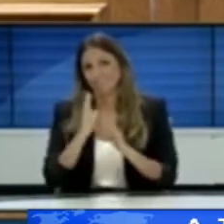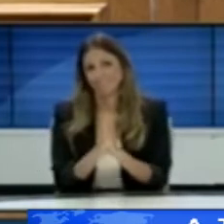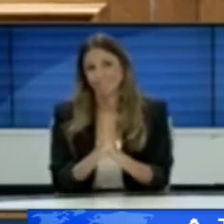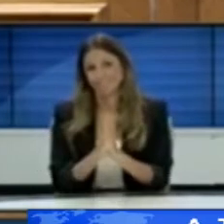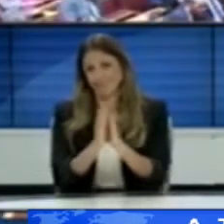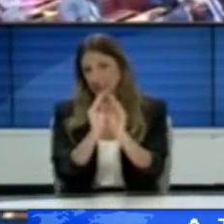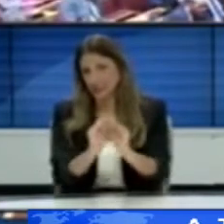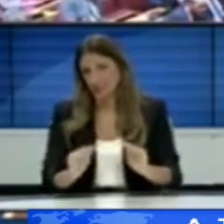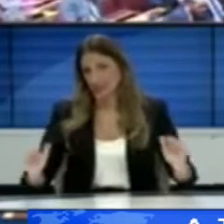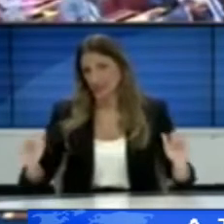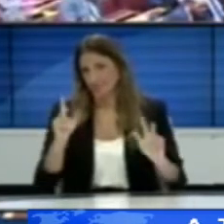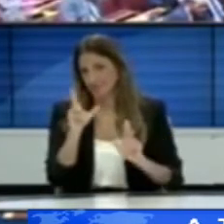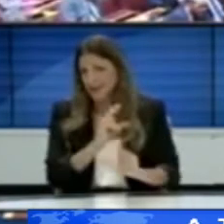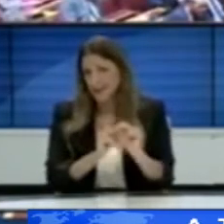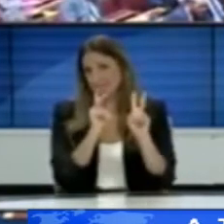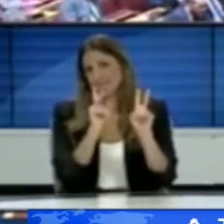αλλιώς. Ησυχία. Ησυχία.